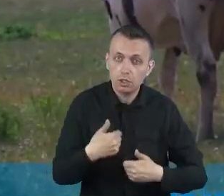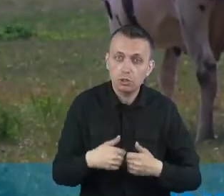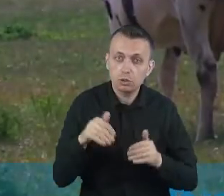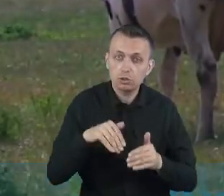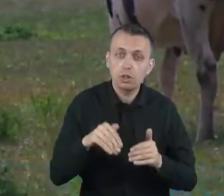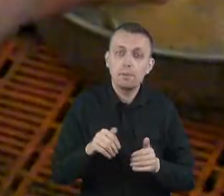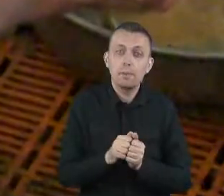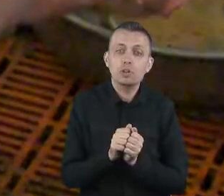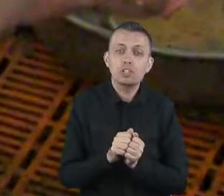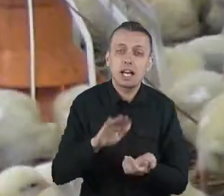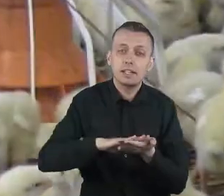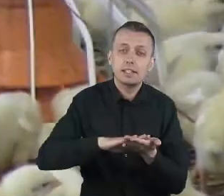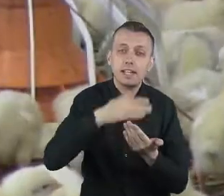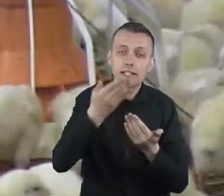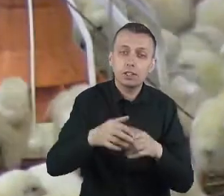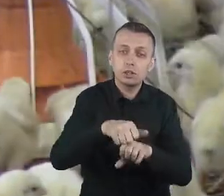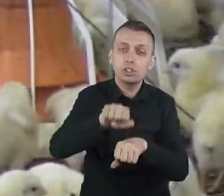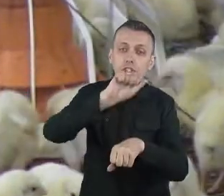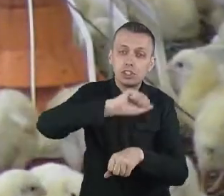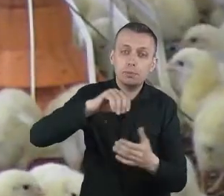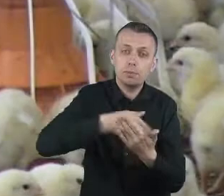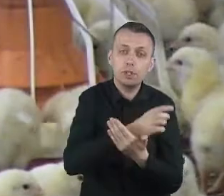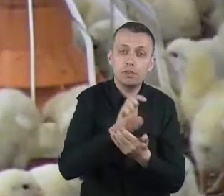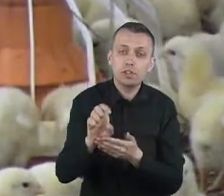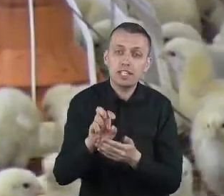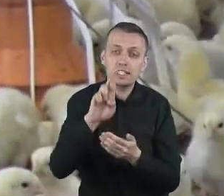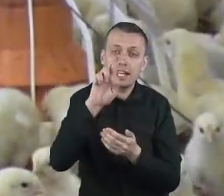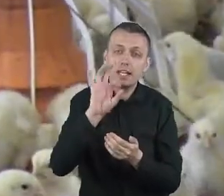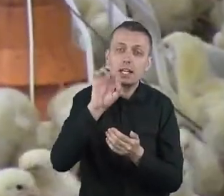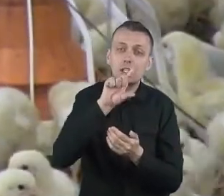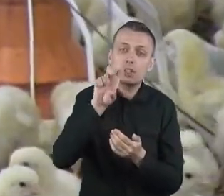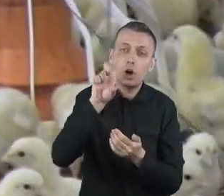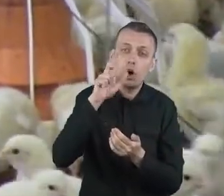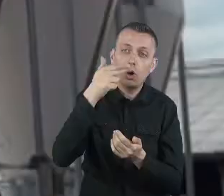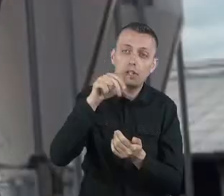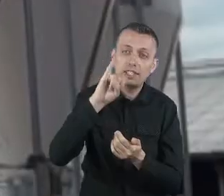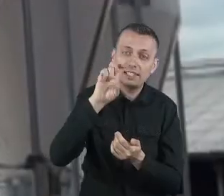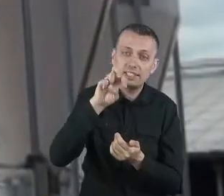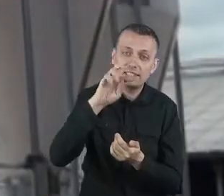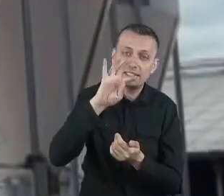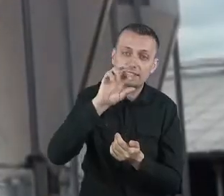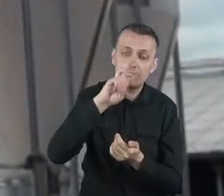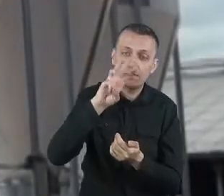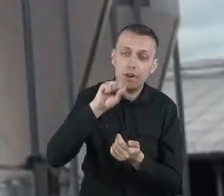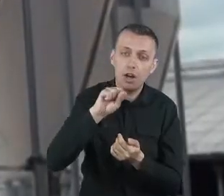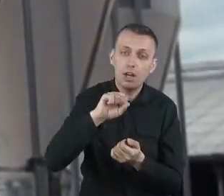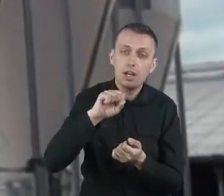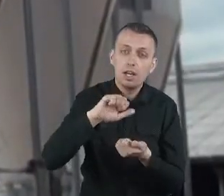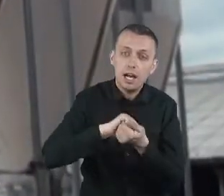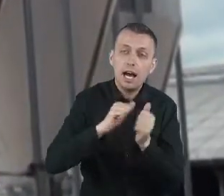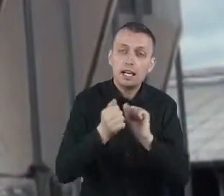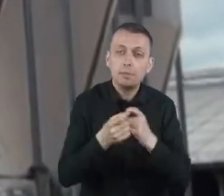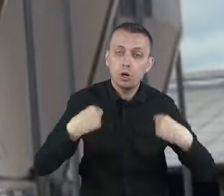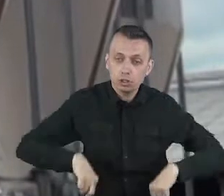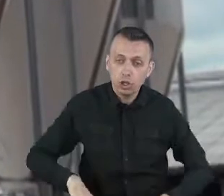daje możliwość uhonorowania nowoczesnego rolnictwa oraz tych osób, które dzięki pomysłowości i wytrwałości rozwijają swoje gospodarstwa i